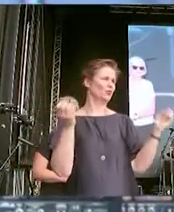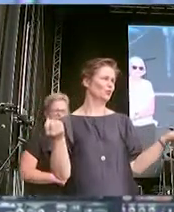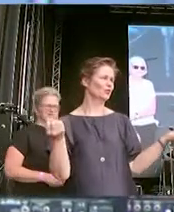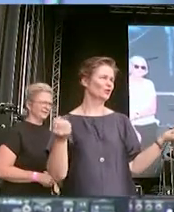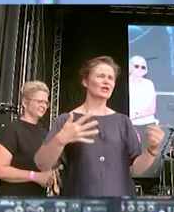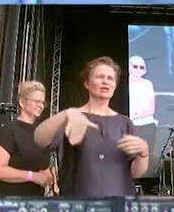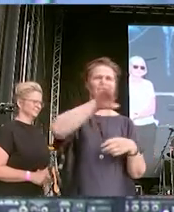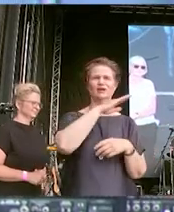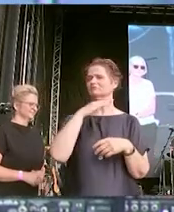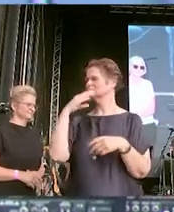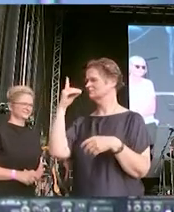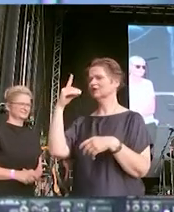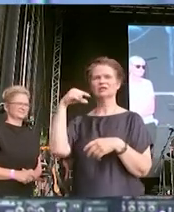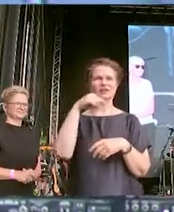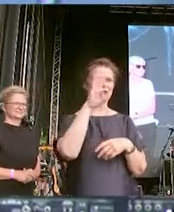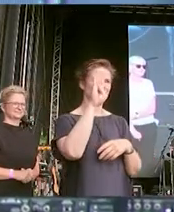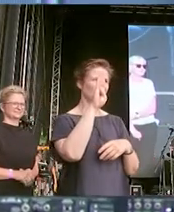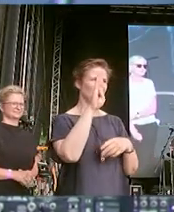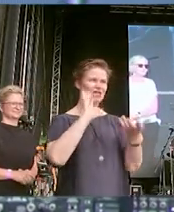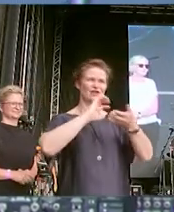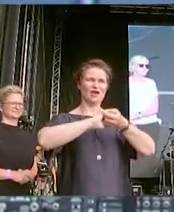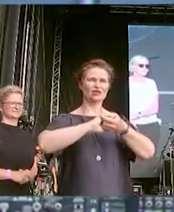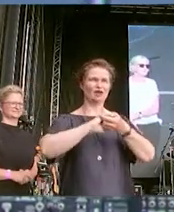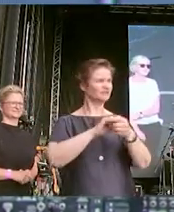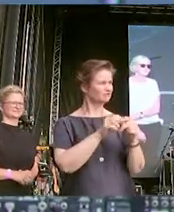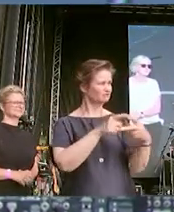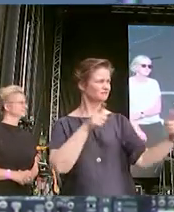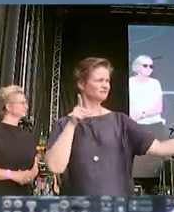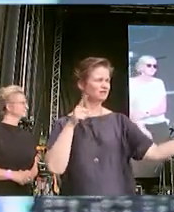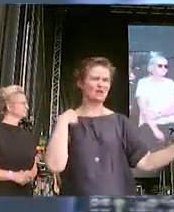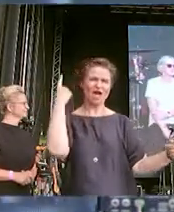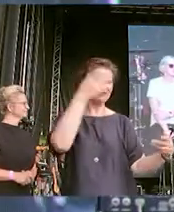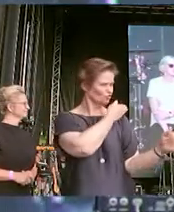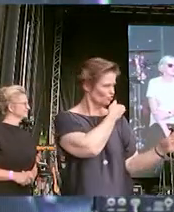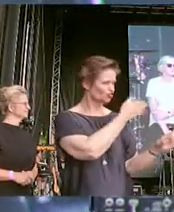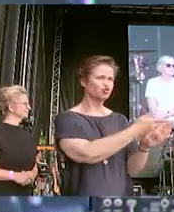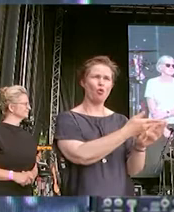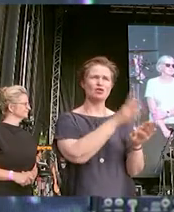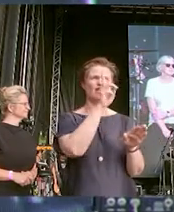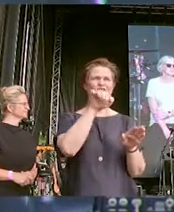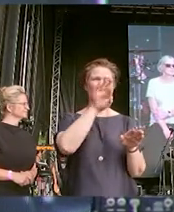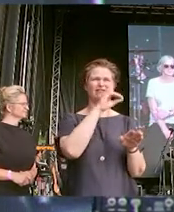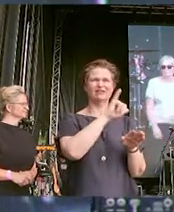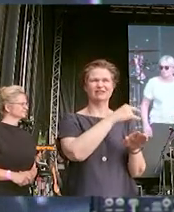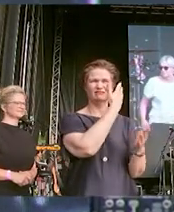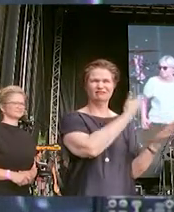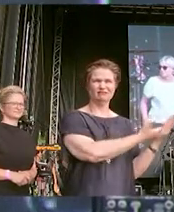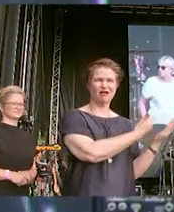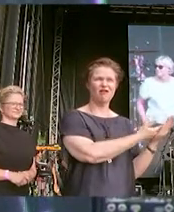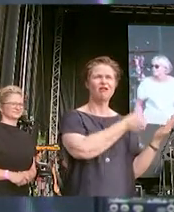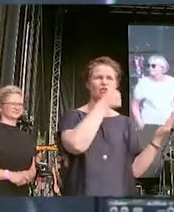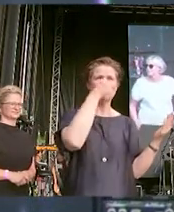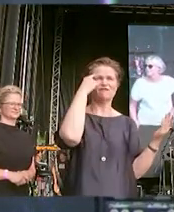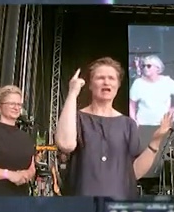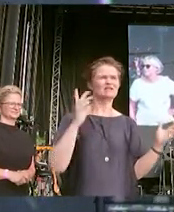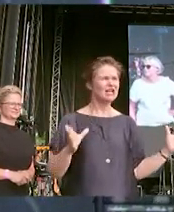als DGB-Gewerkschaften wissen, seitdem es uns gibt, dass wir nur